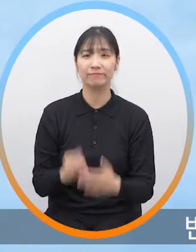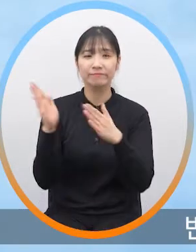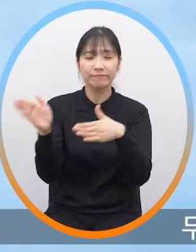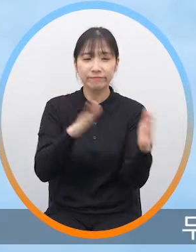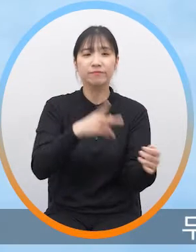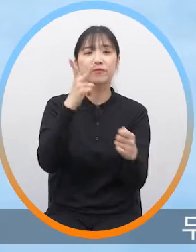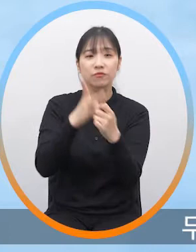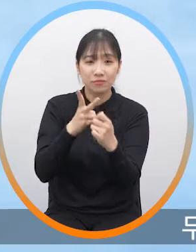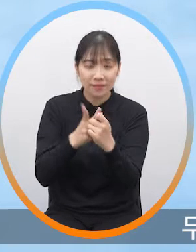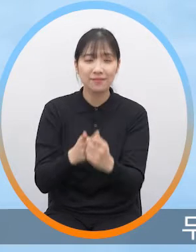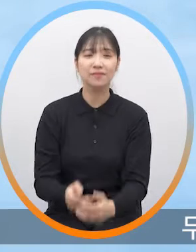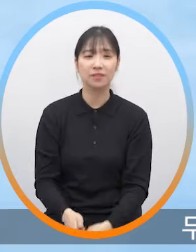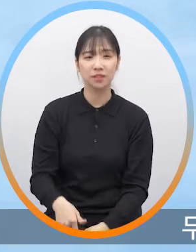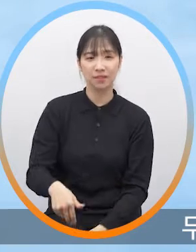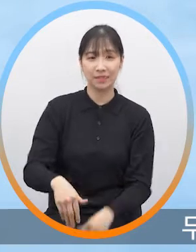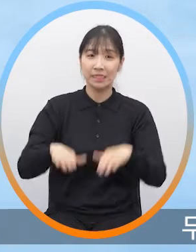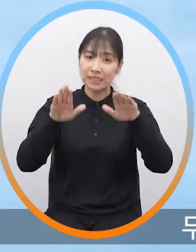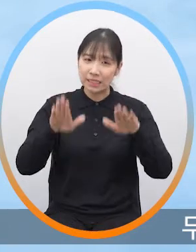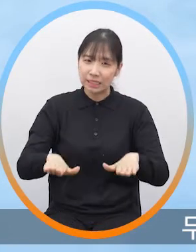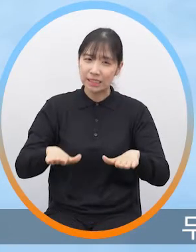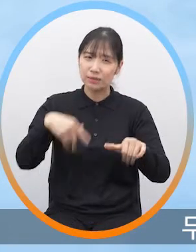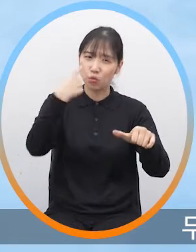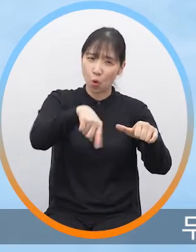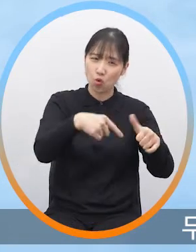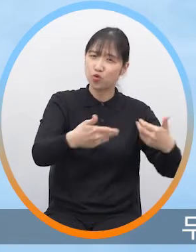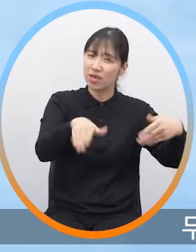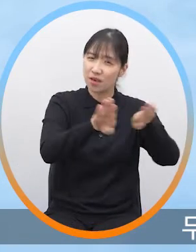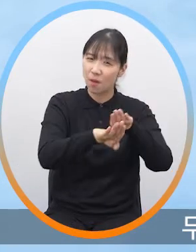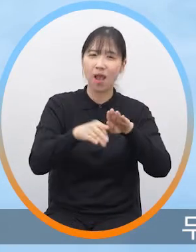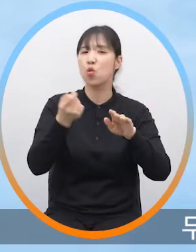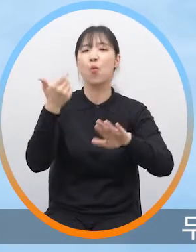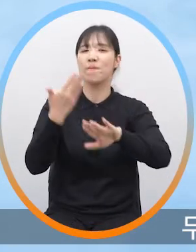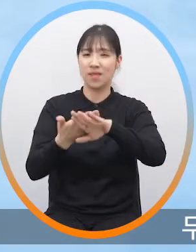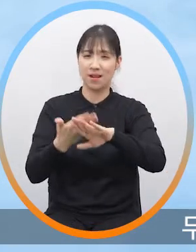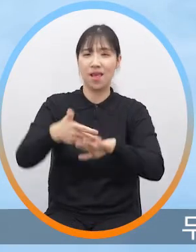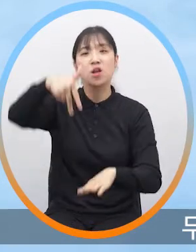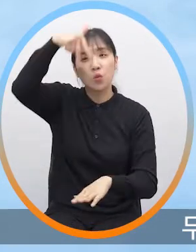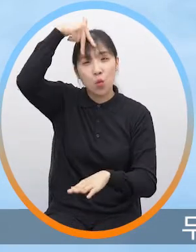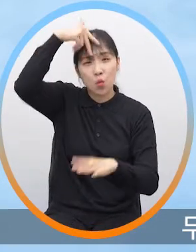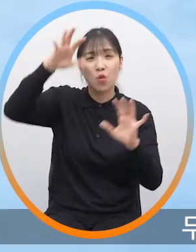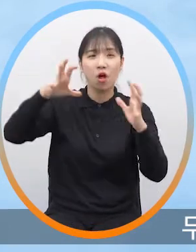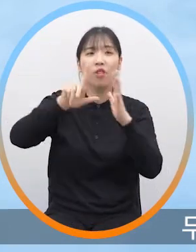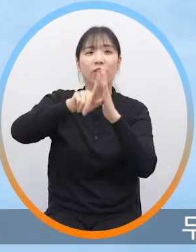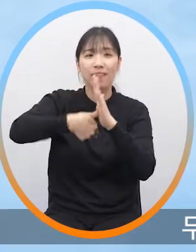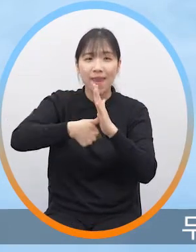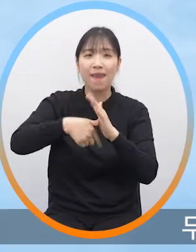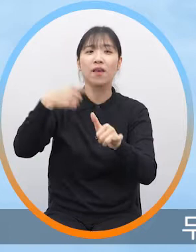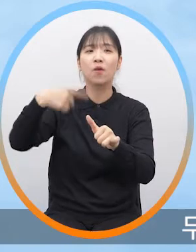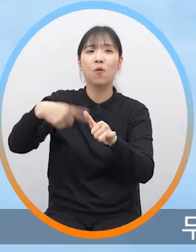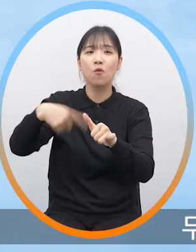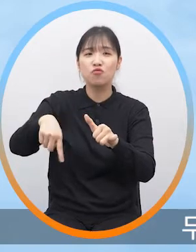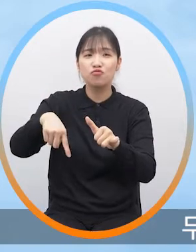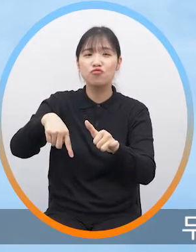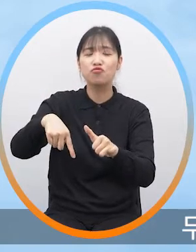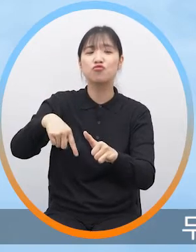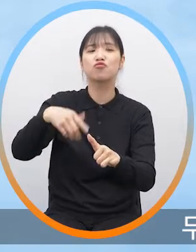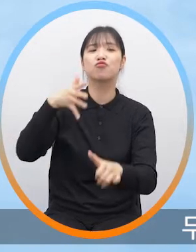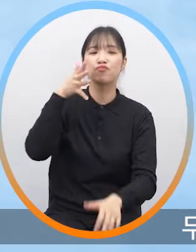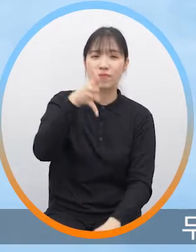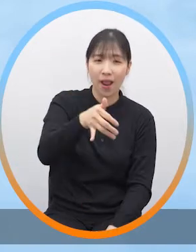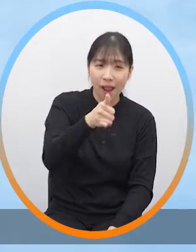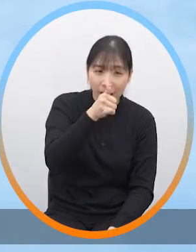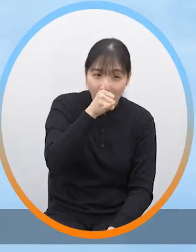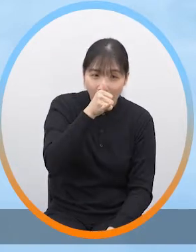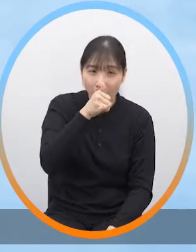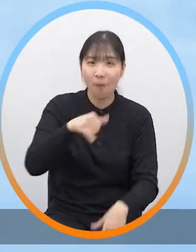두 번째, 지금의 교육기관과 달리 조선시대의 교육기관은 교육기능과